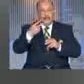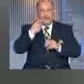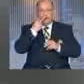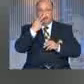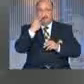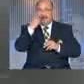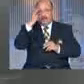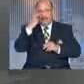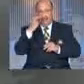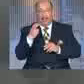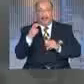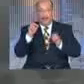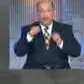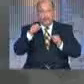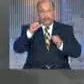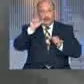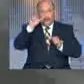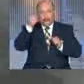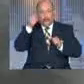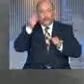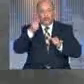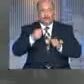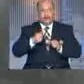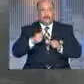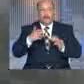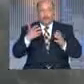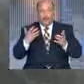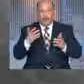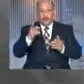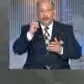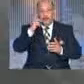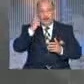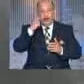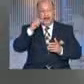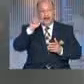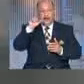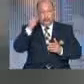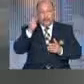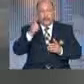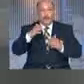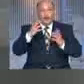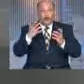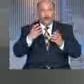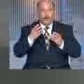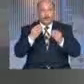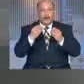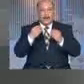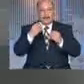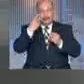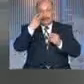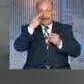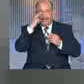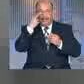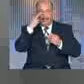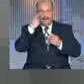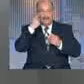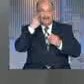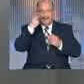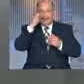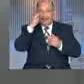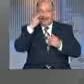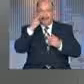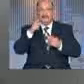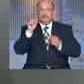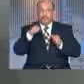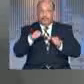المؤتمر الثاني لطب العيون الذي نظمته الجمعية التونسية لطب العيون بالوسط، وذلك بمشاركة 500 طبيب جاءوا من مختلف